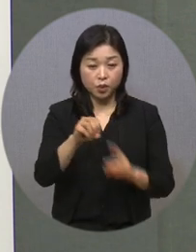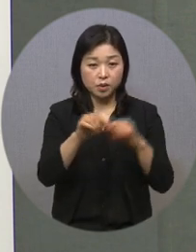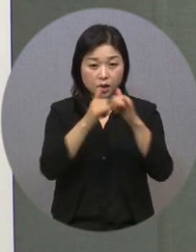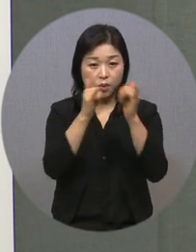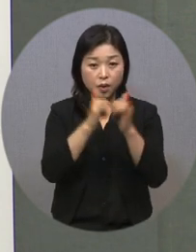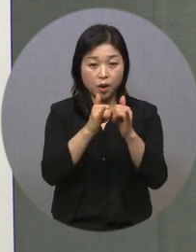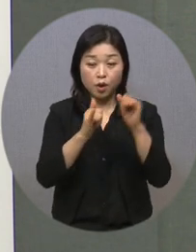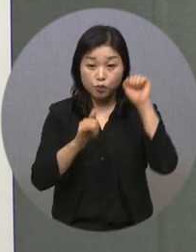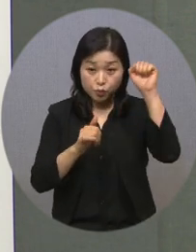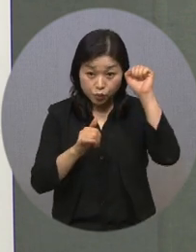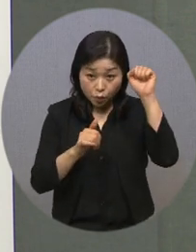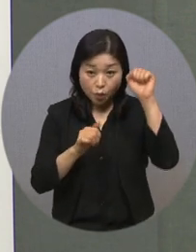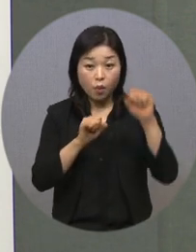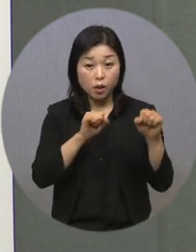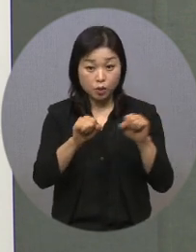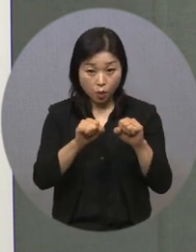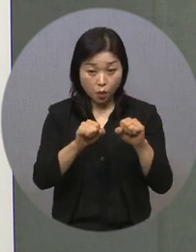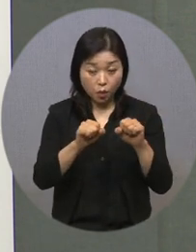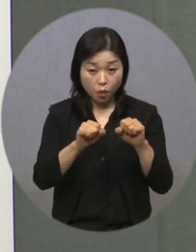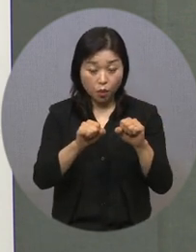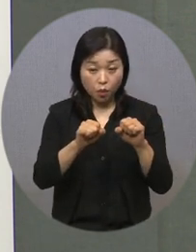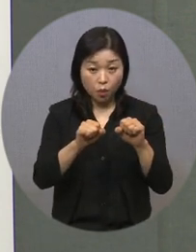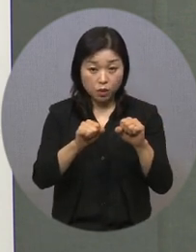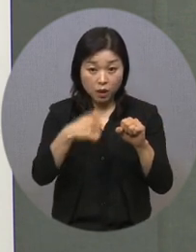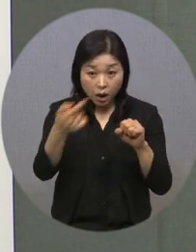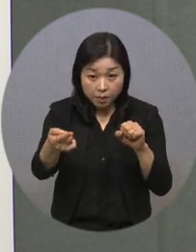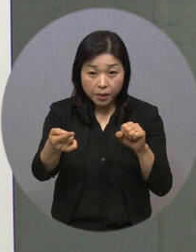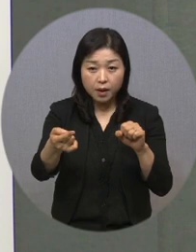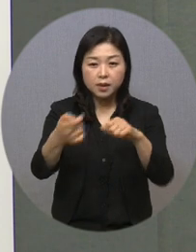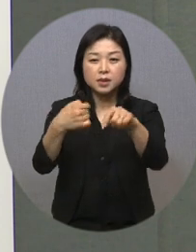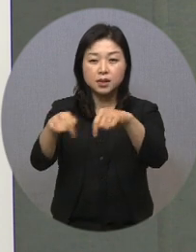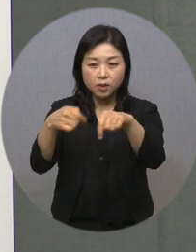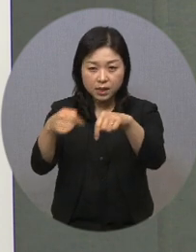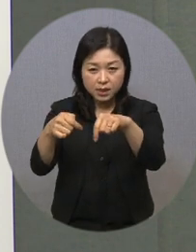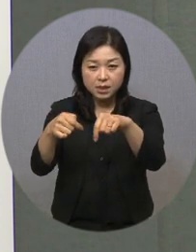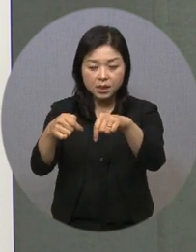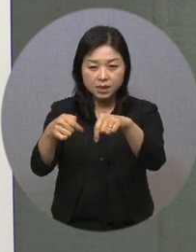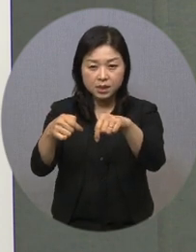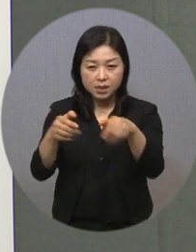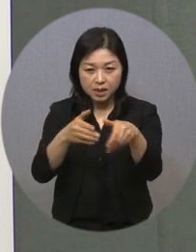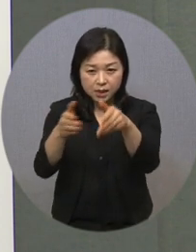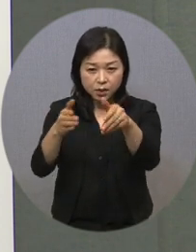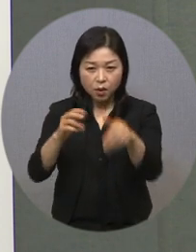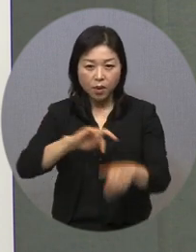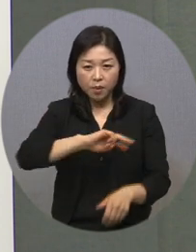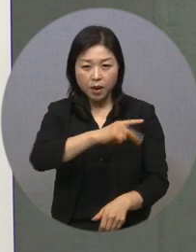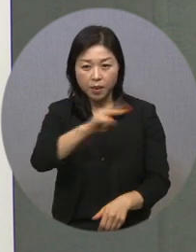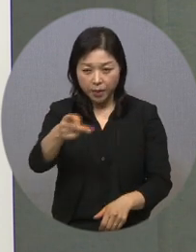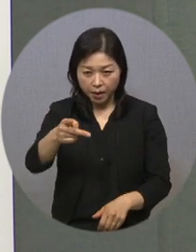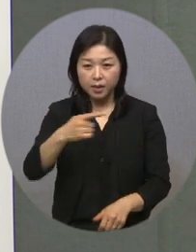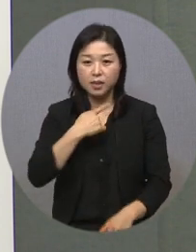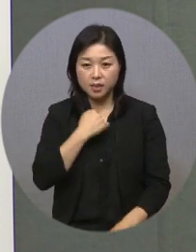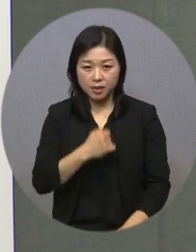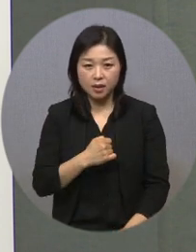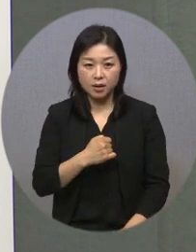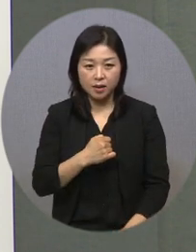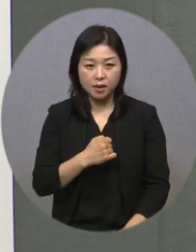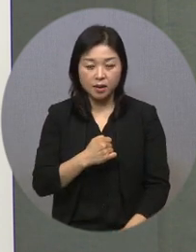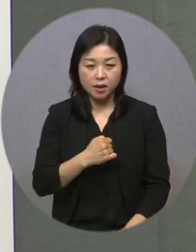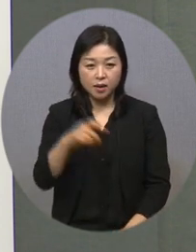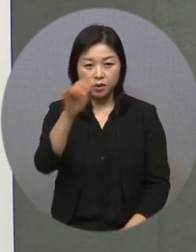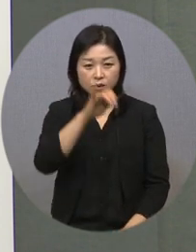또 정치계로 인생의 행로를 바꿔버린 전국